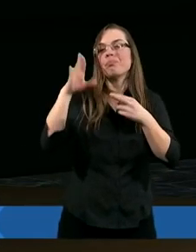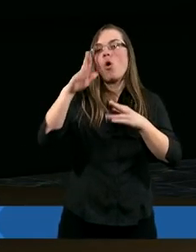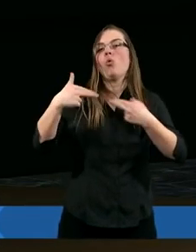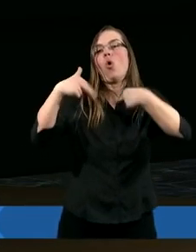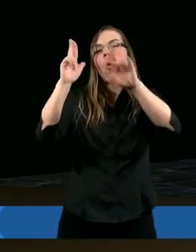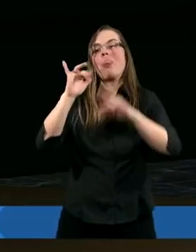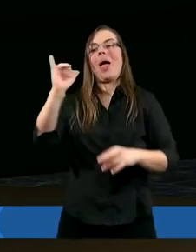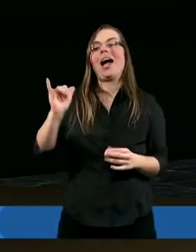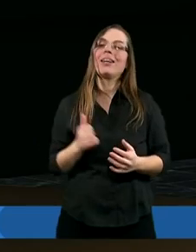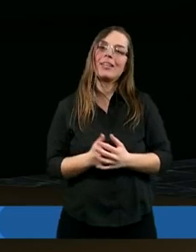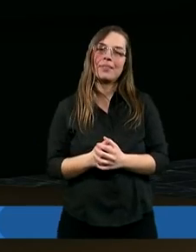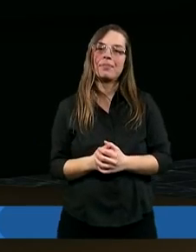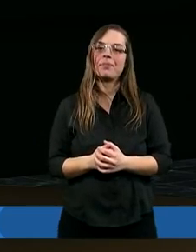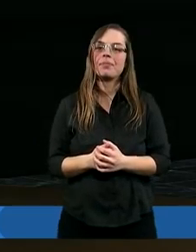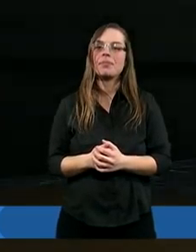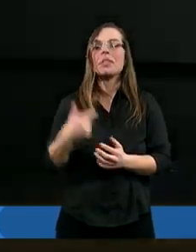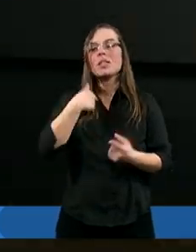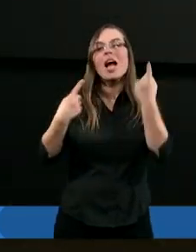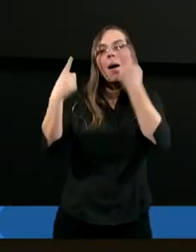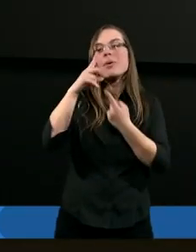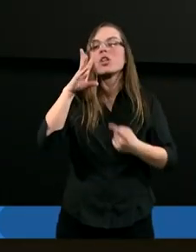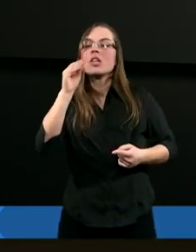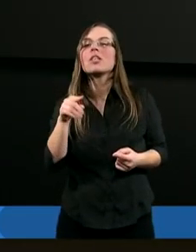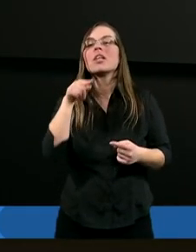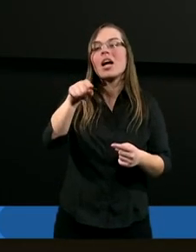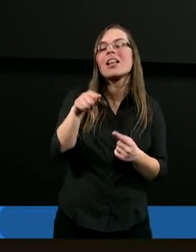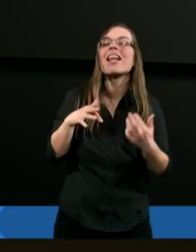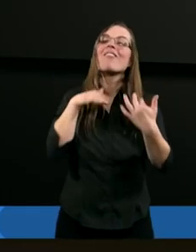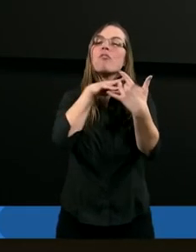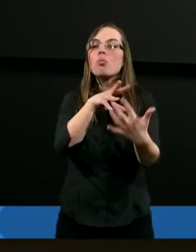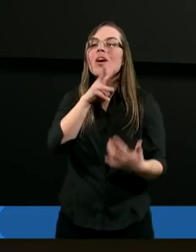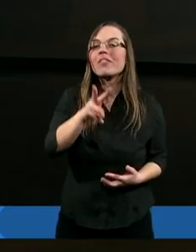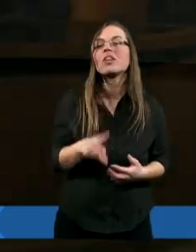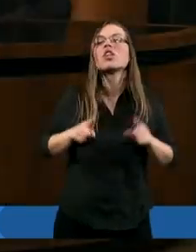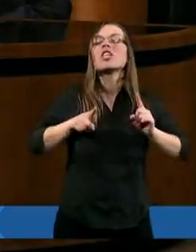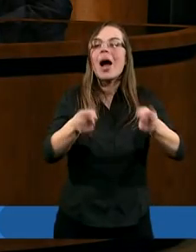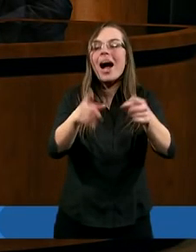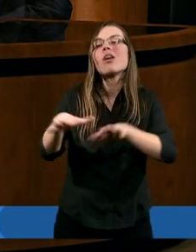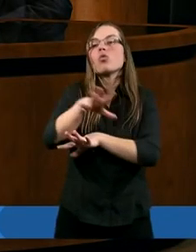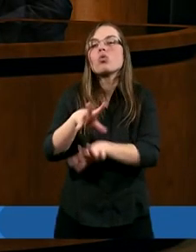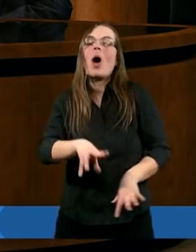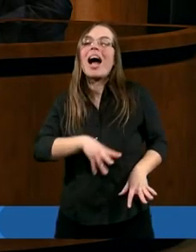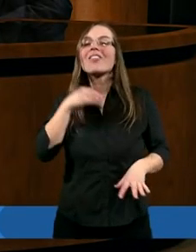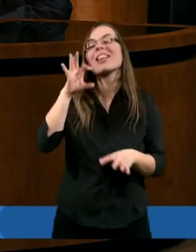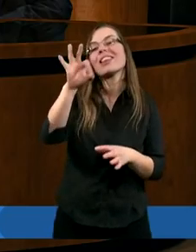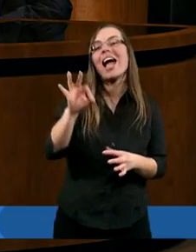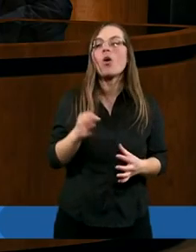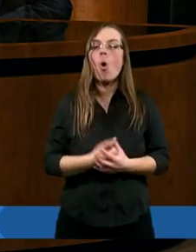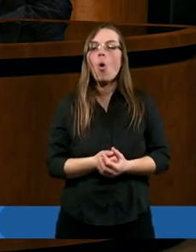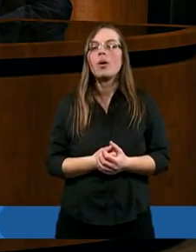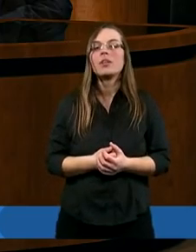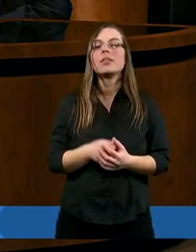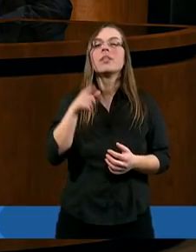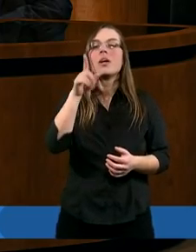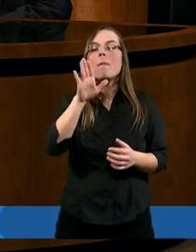oddali. Ja myślę, że ten wpływ działalności Ducha Świętego